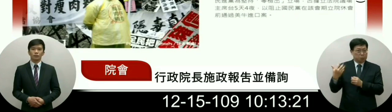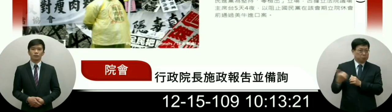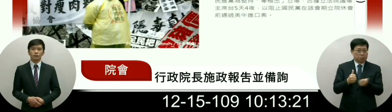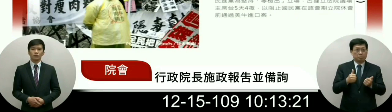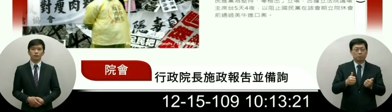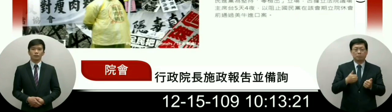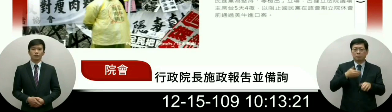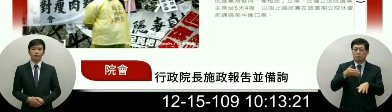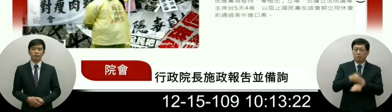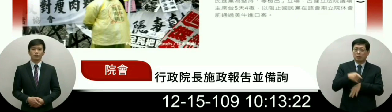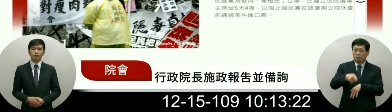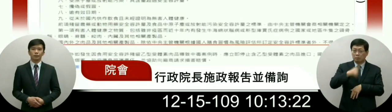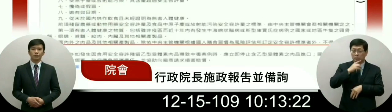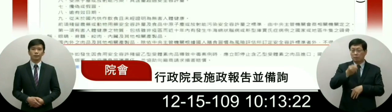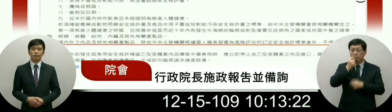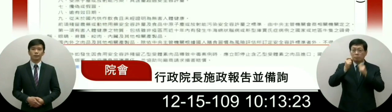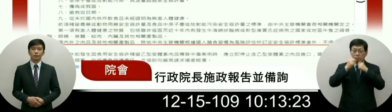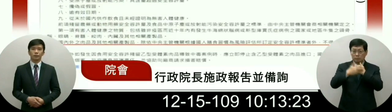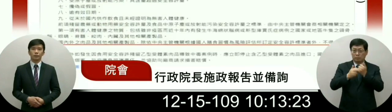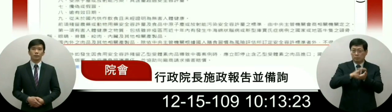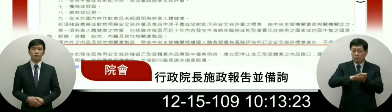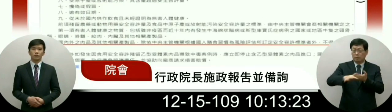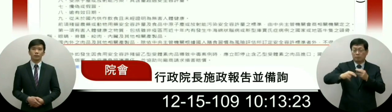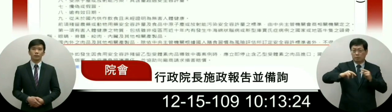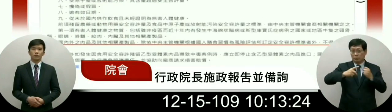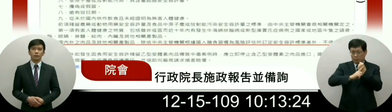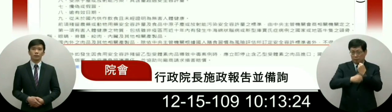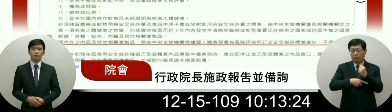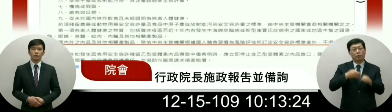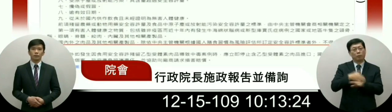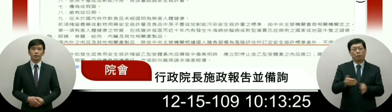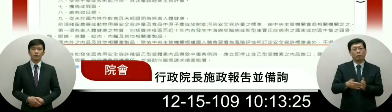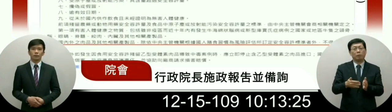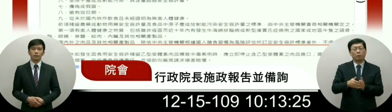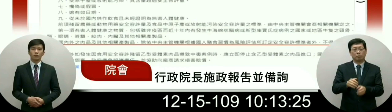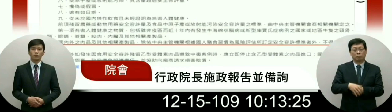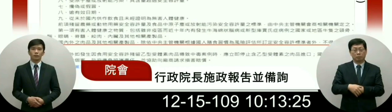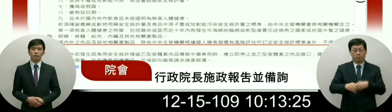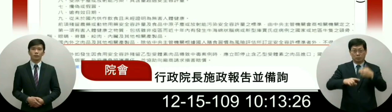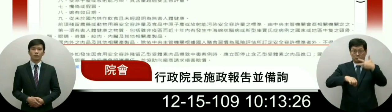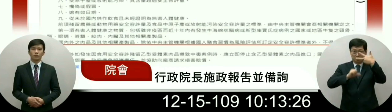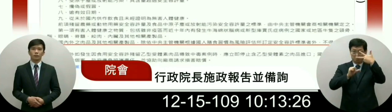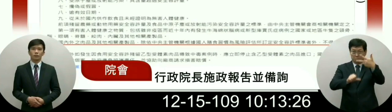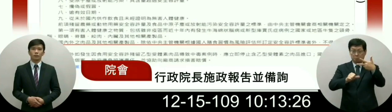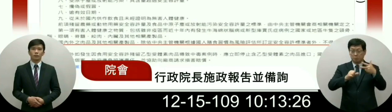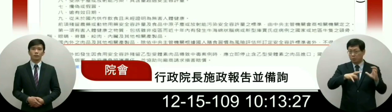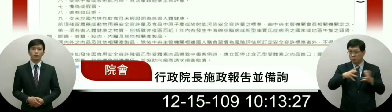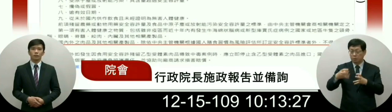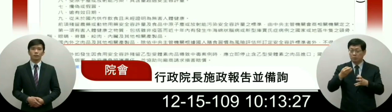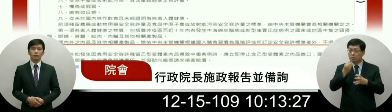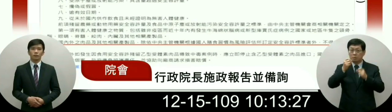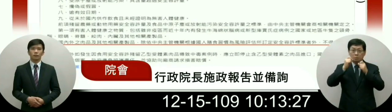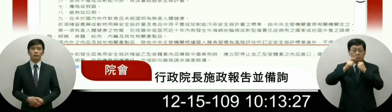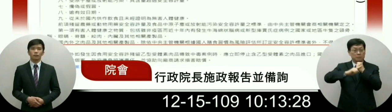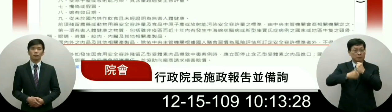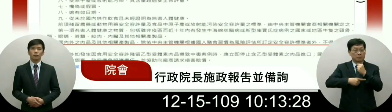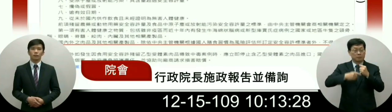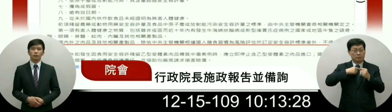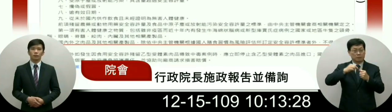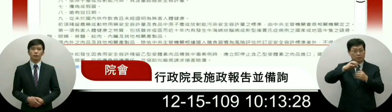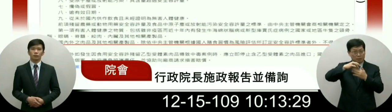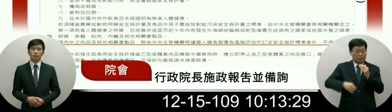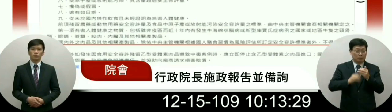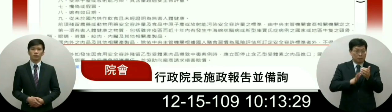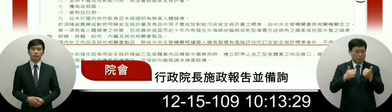势通过了食品卫生管理法修正案，以7月5号国际食品法典委员会